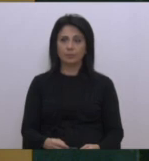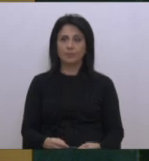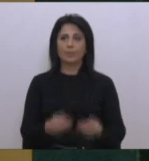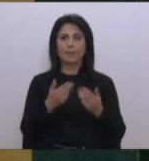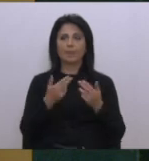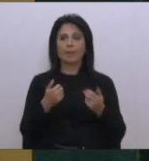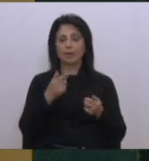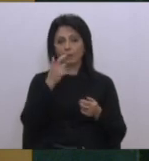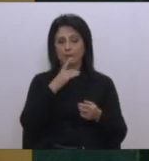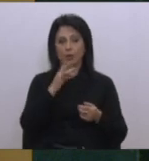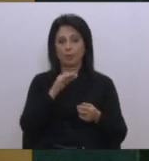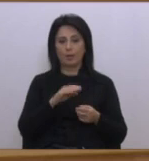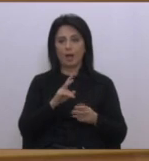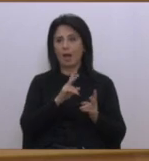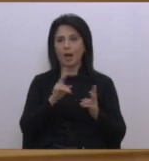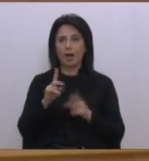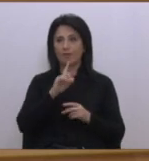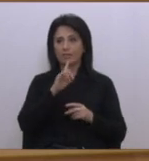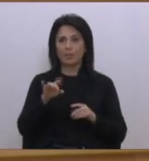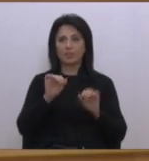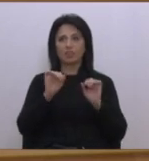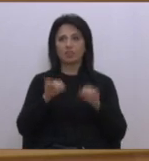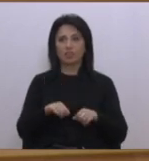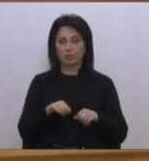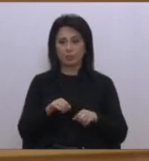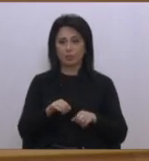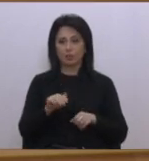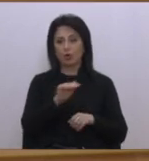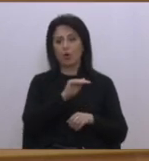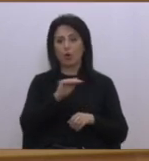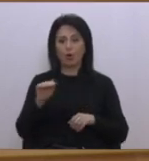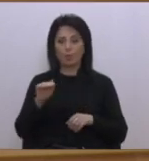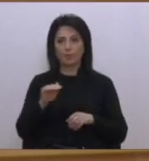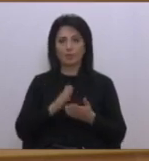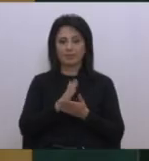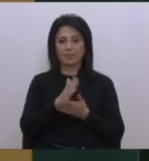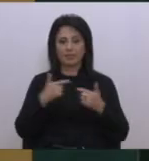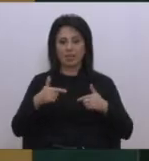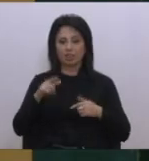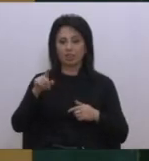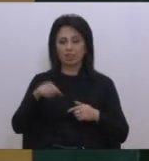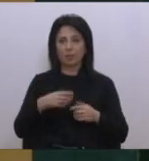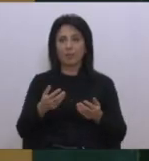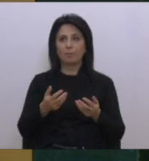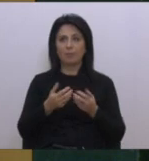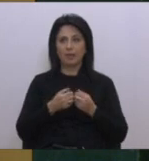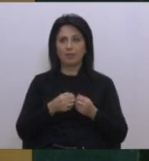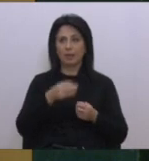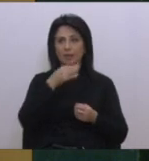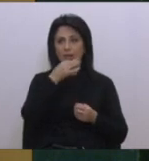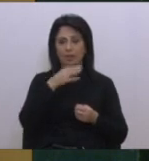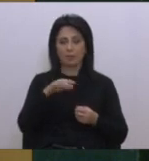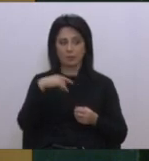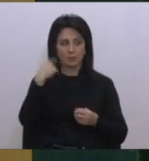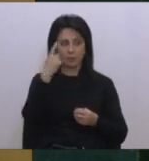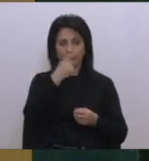დიახ, პატრონ რომან, არავის არ ექნება შესაძლებლობა ოფიციალურ სტაჟირებაზე მიიღონ ნებისმიერი